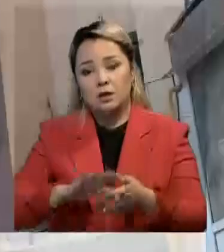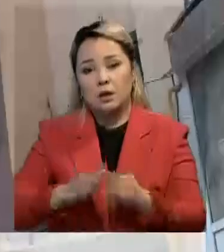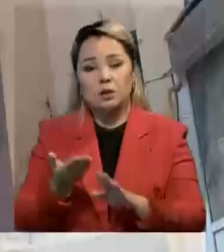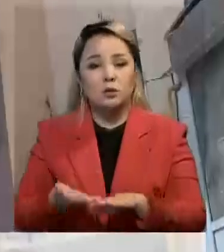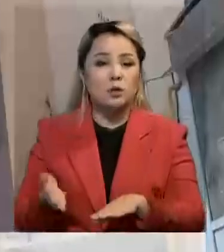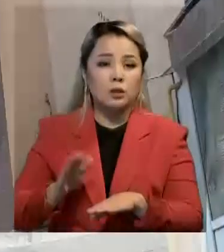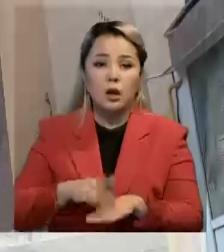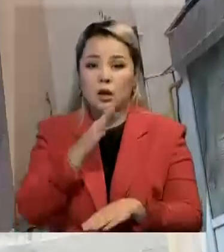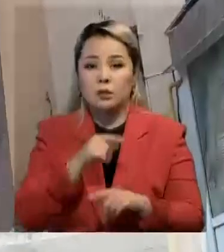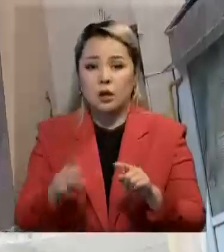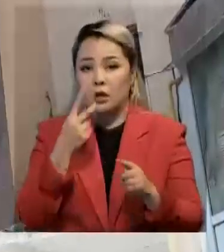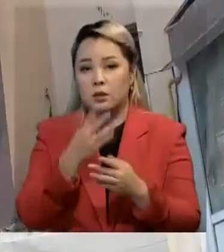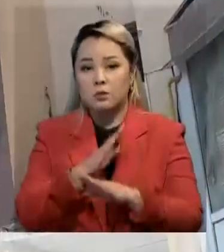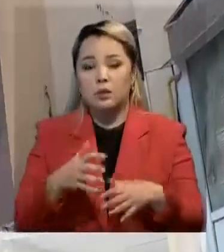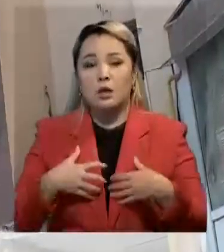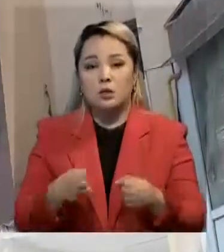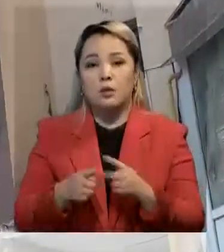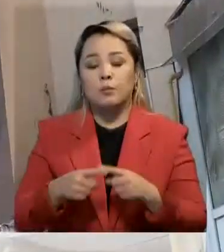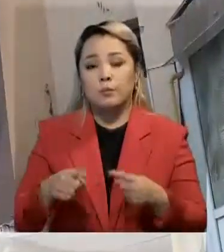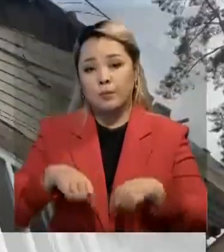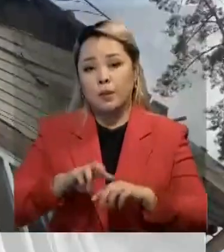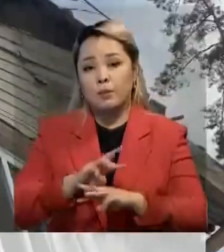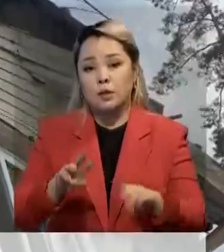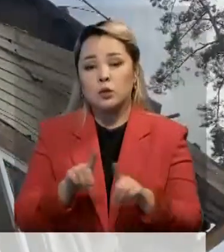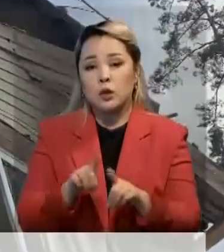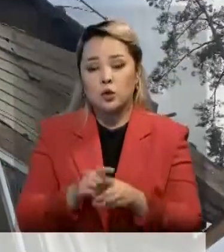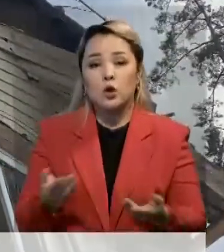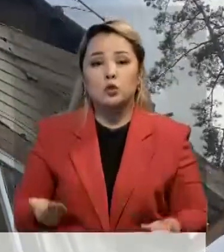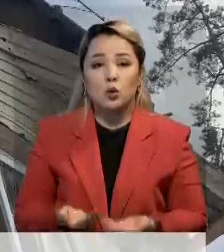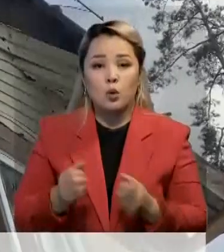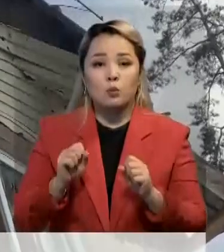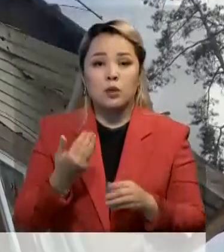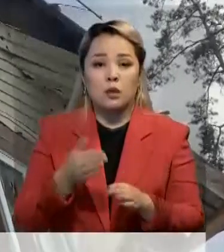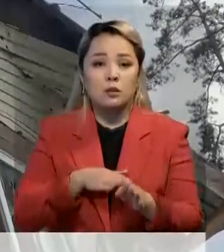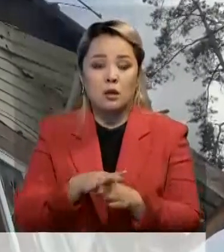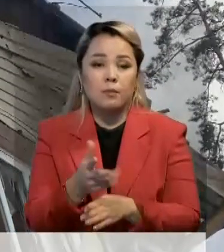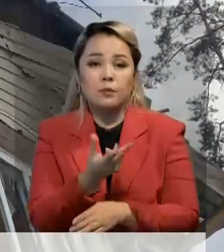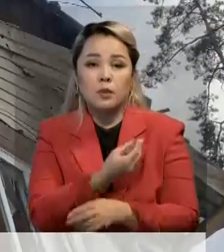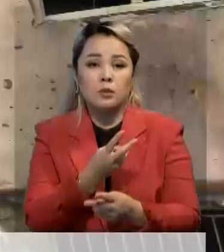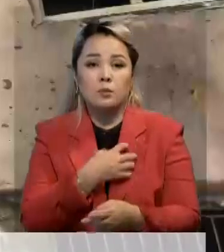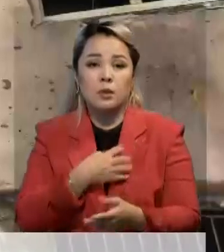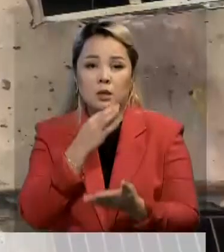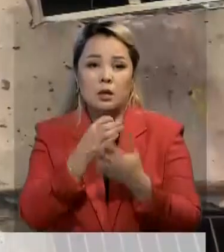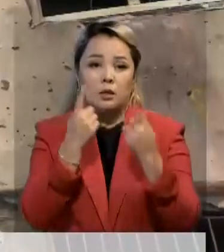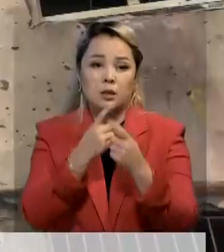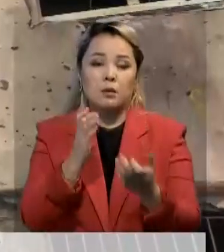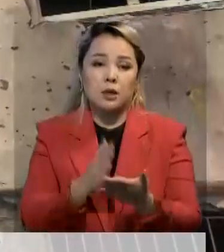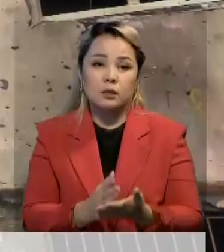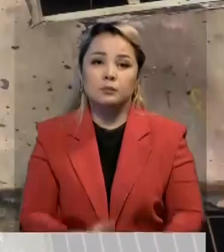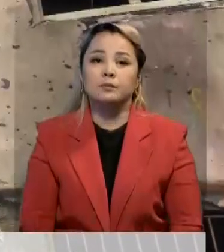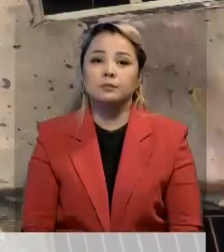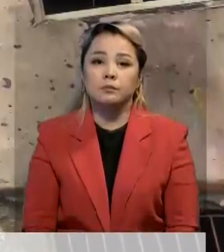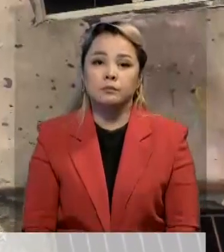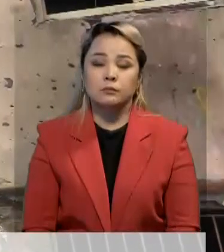кезеңге қарамастан, Украинаның денсаулық сақтау министрлігі тұрғындарға мүмкіндігінше екпе алудың маңыздылығын ескертеді. Аида